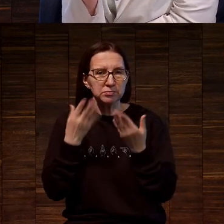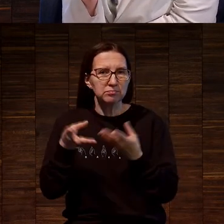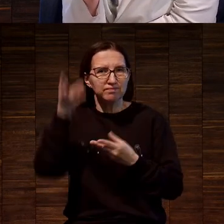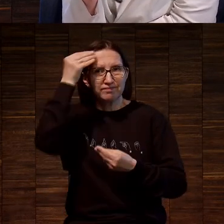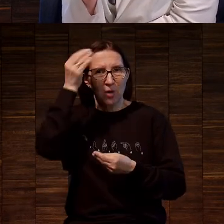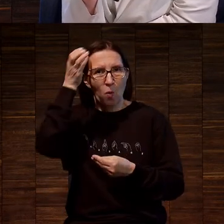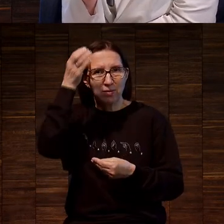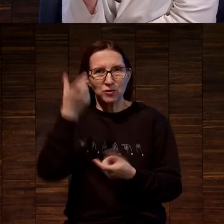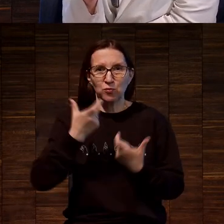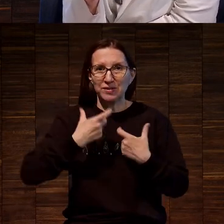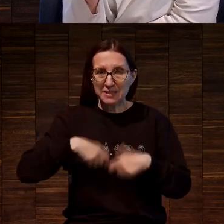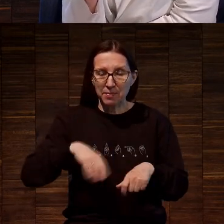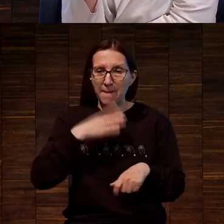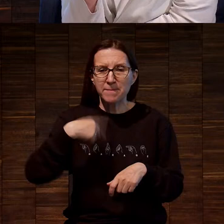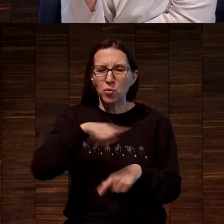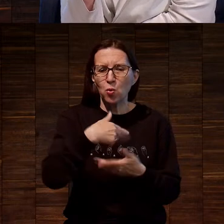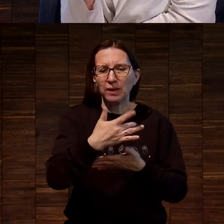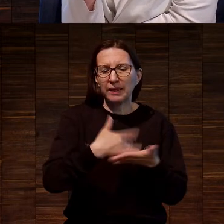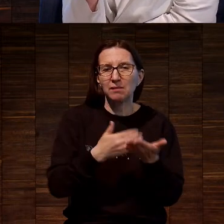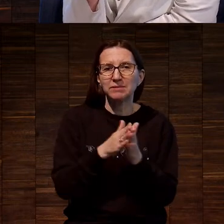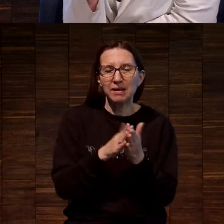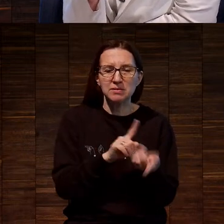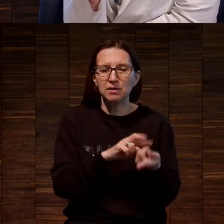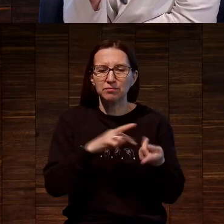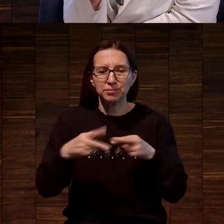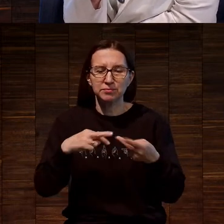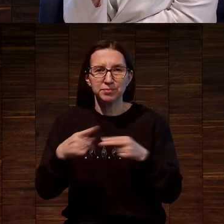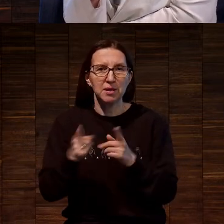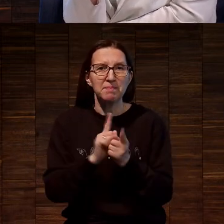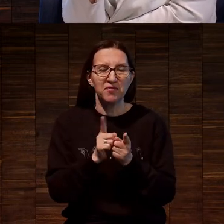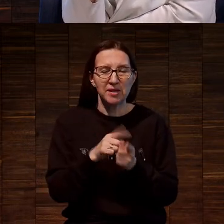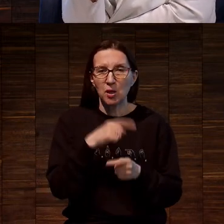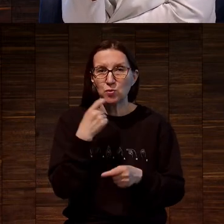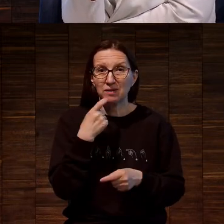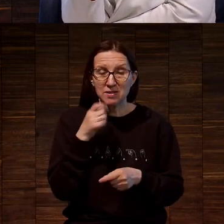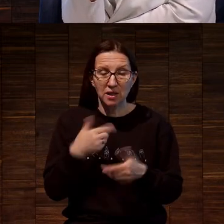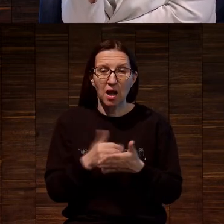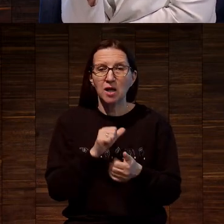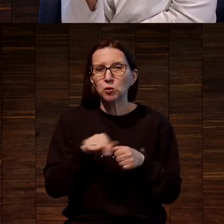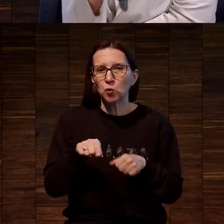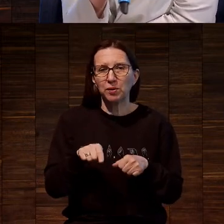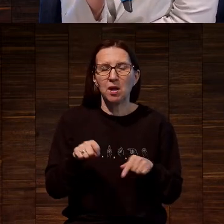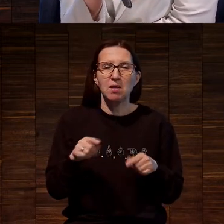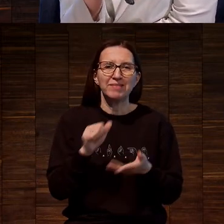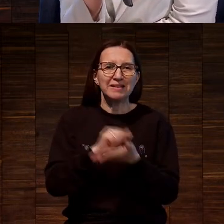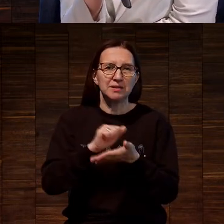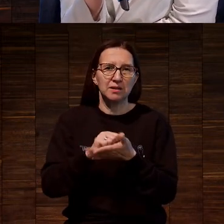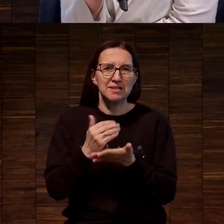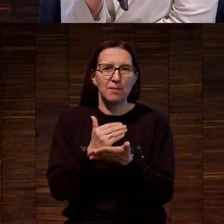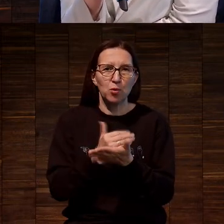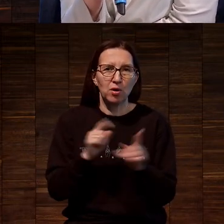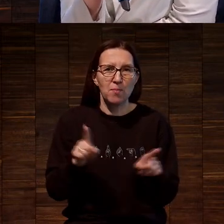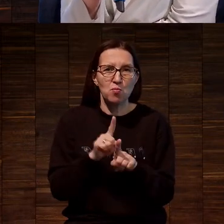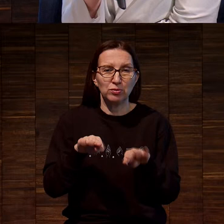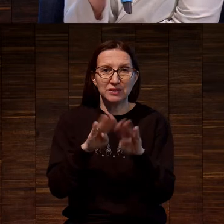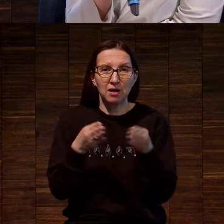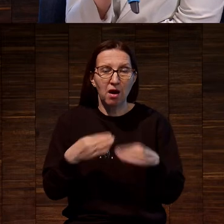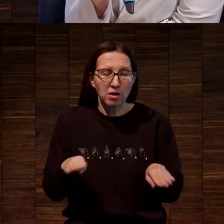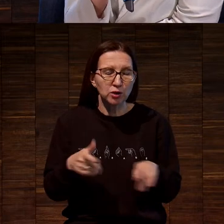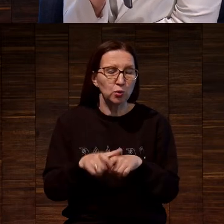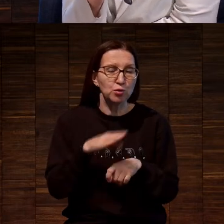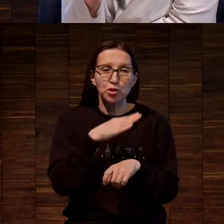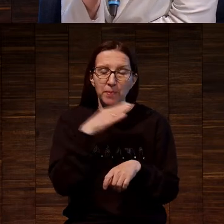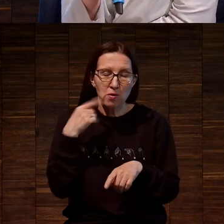В частности, издательская программа «Гаража» делает много для этого. И зритель